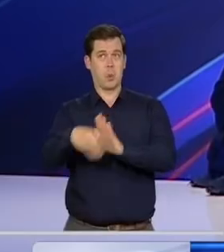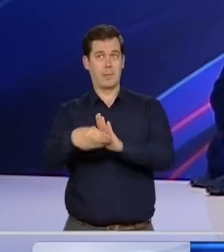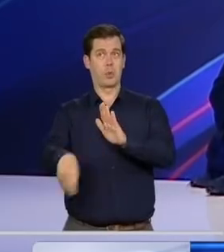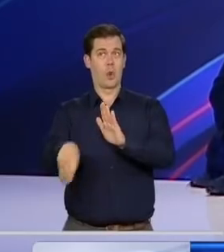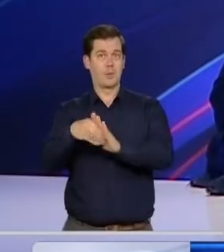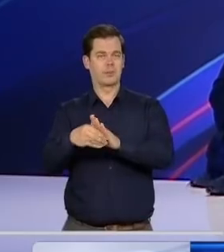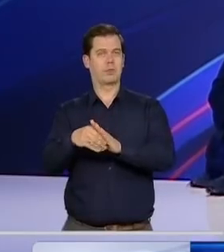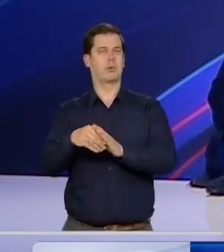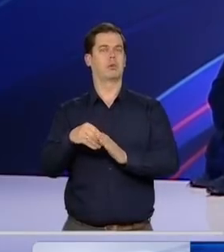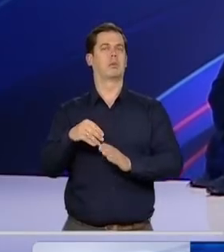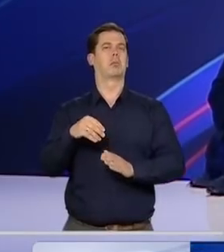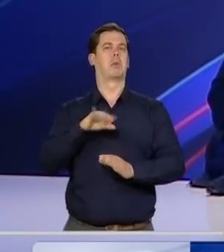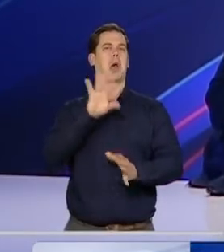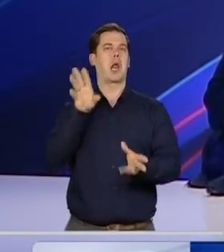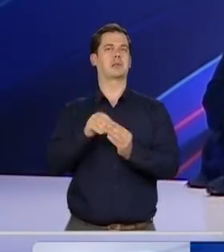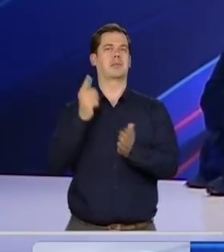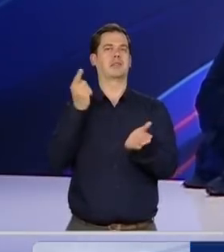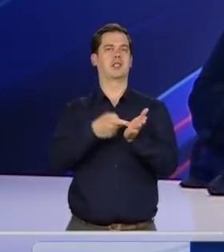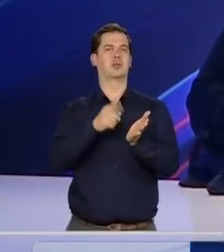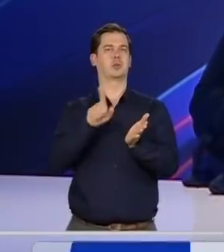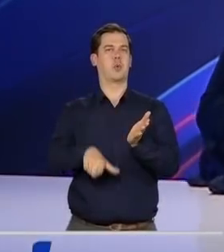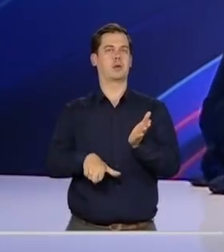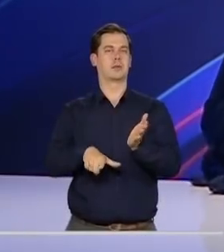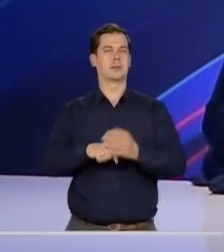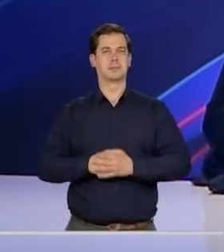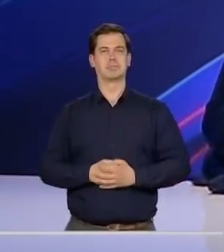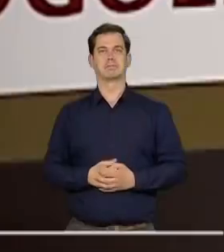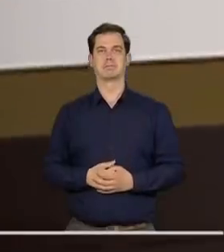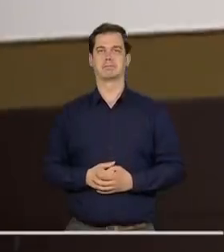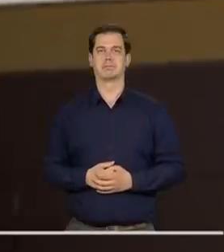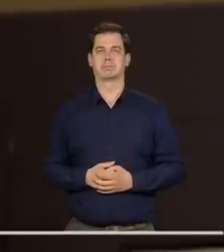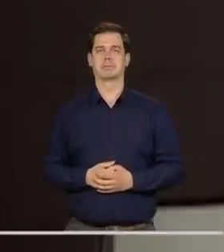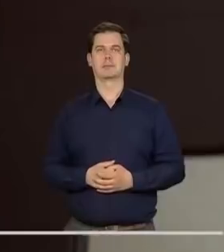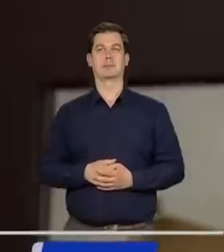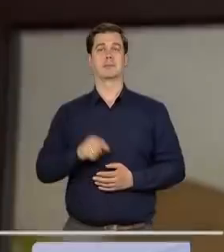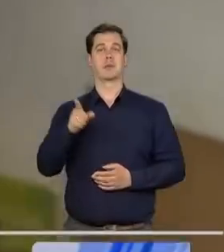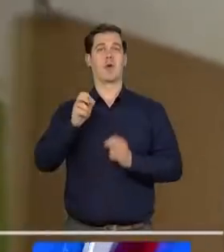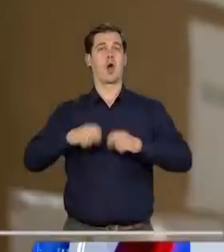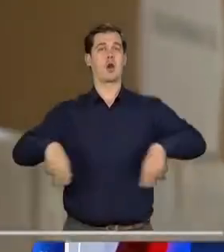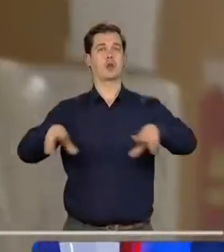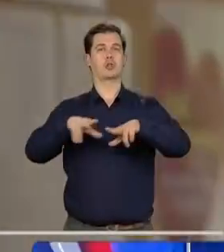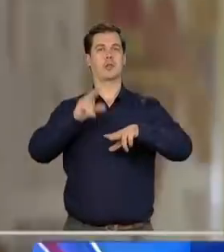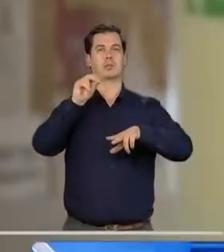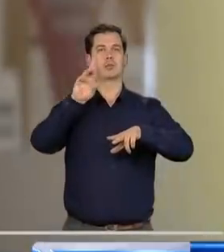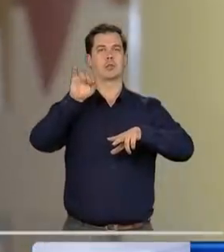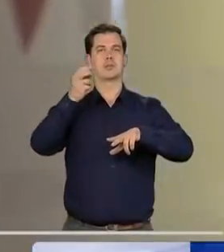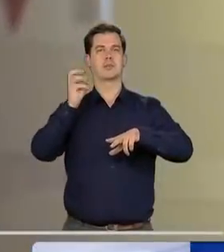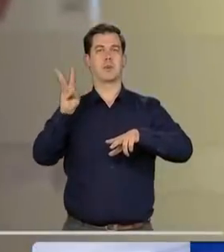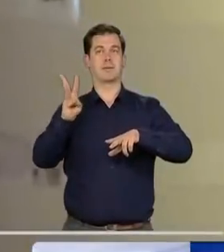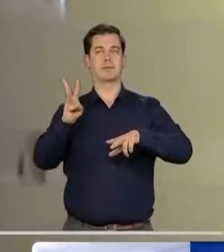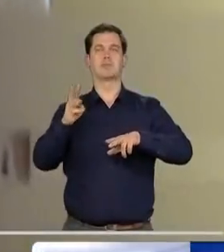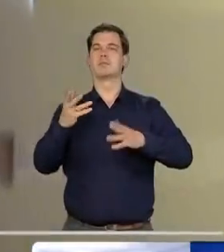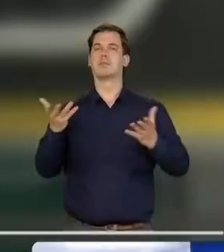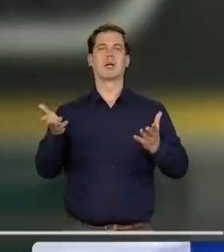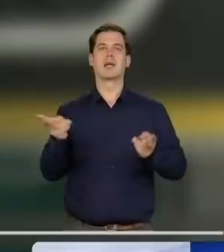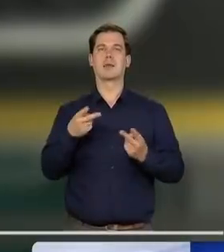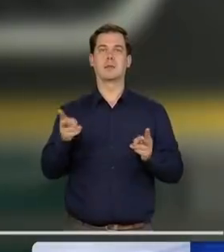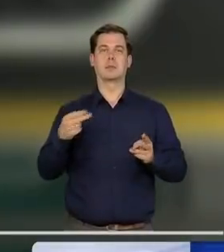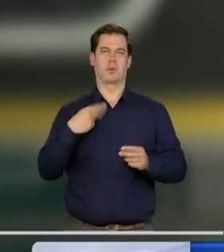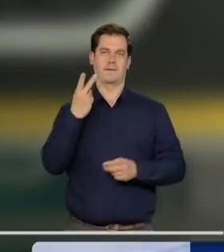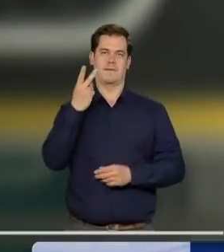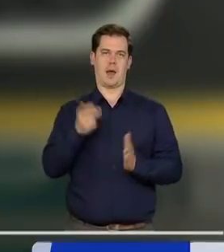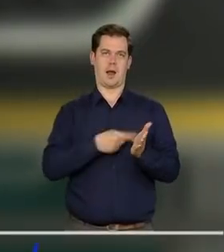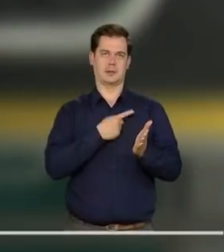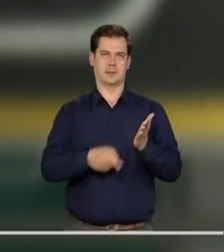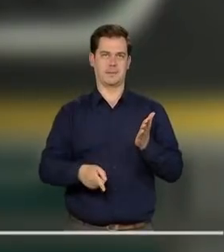pacjenta. W sumie 1000 zł. Konrad Warzocha. Rodzinę pana Przemysława z doktorem Grodzkim los zetknął dwukrotnie.